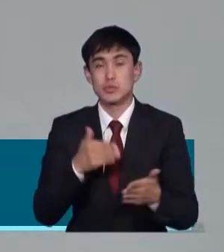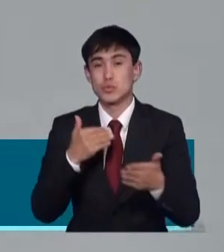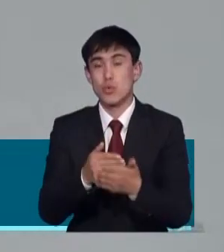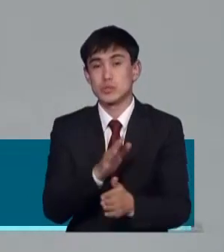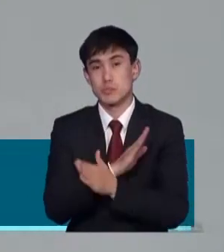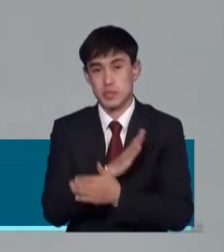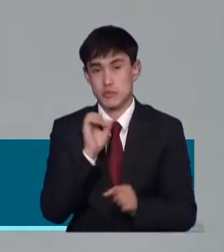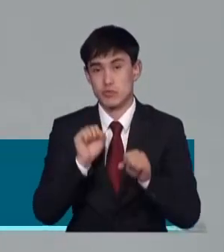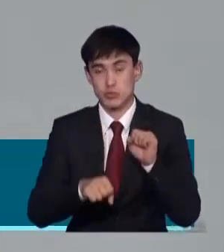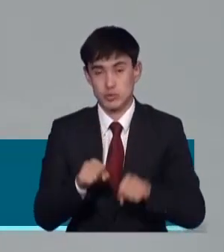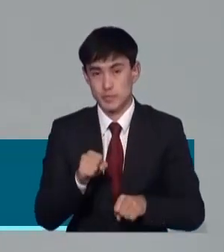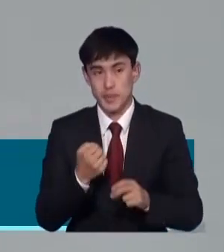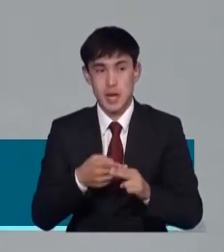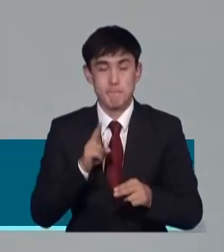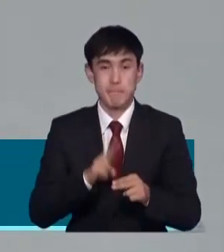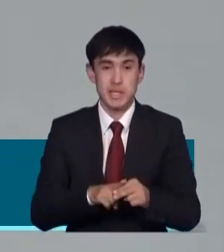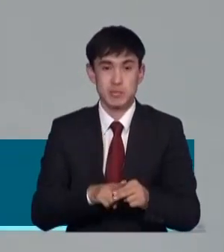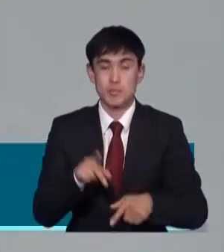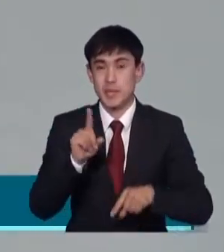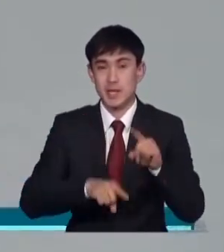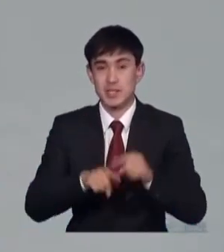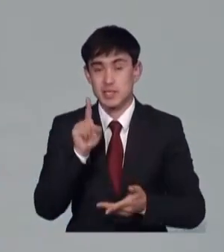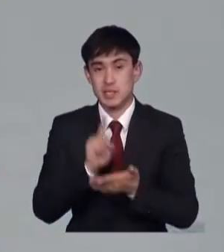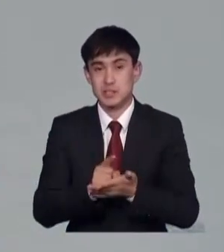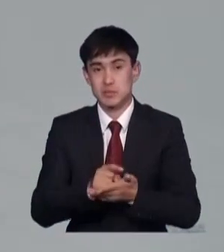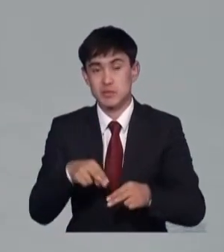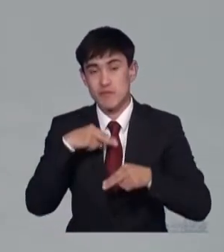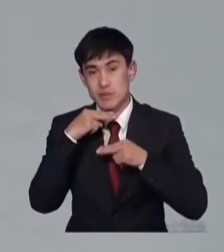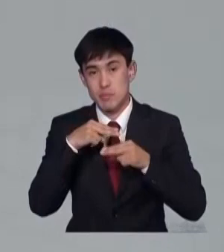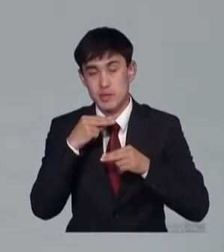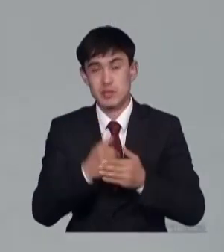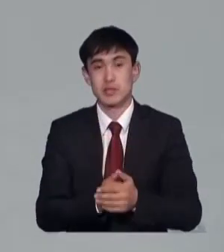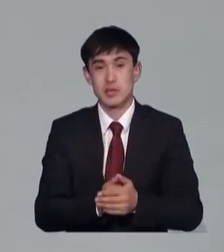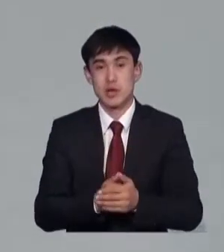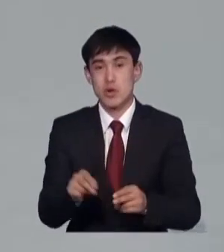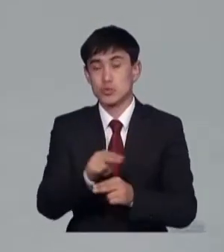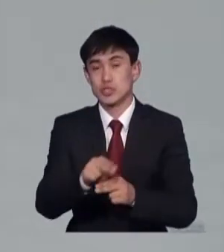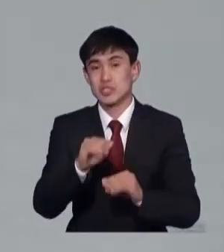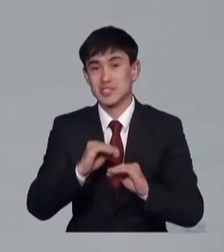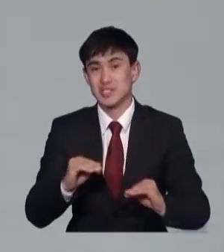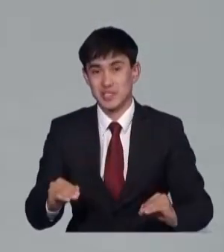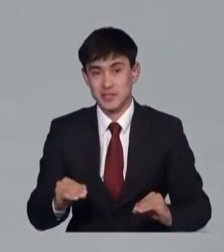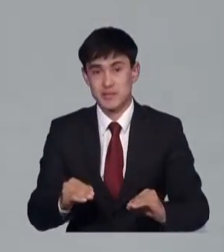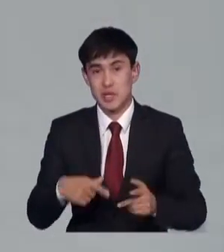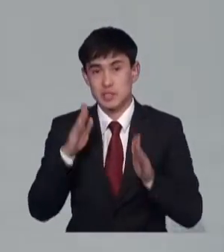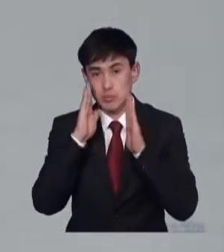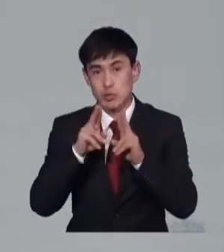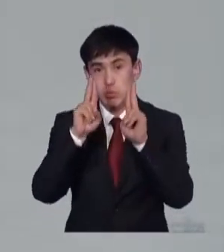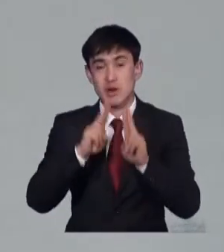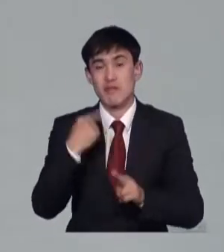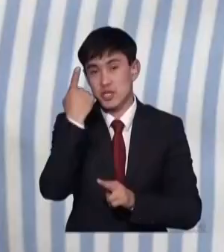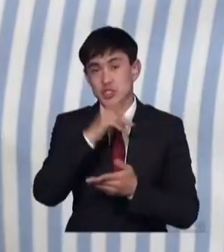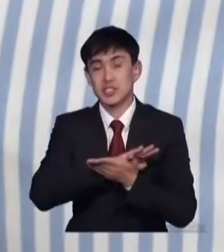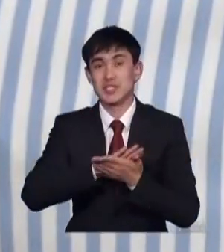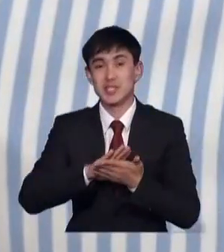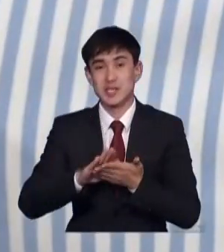исхода поэтому родители должны быть очень внимательные учить детей соблюдать правила личной